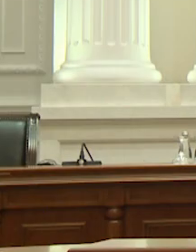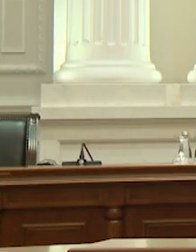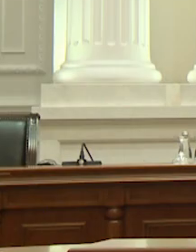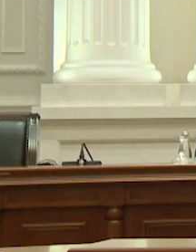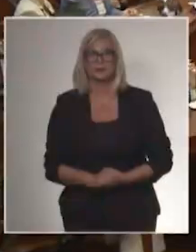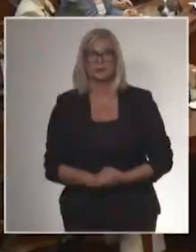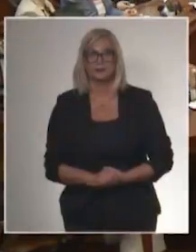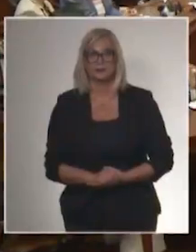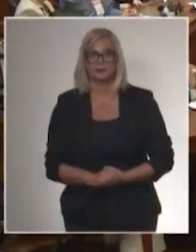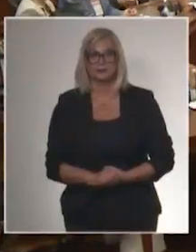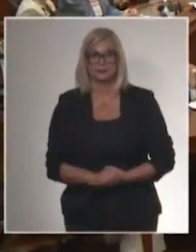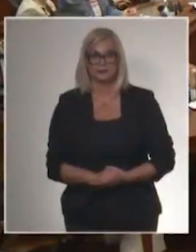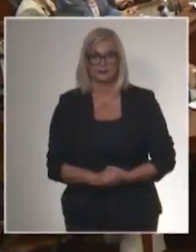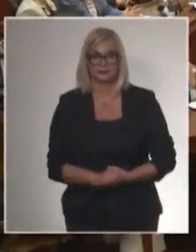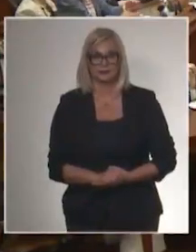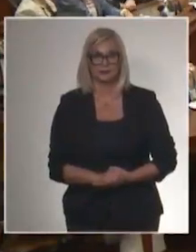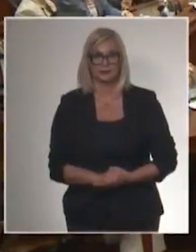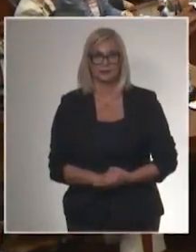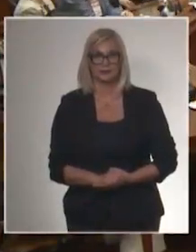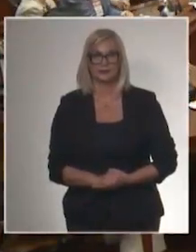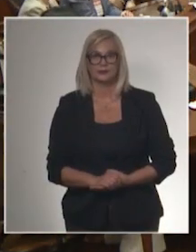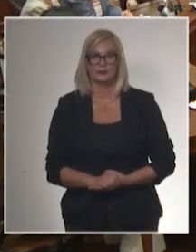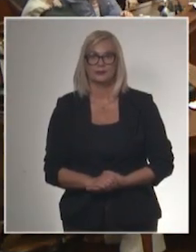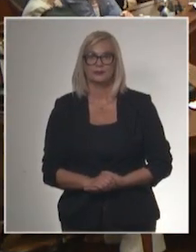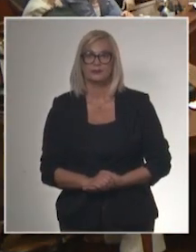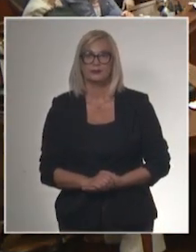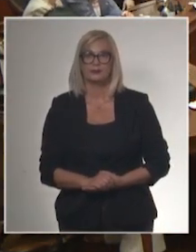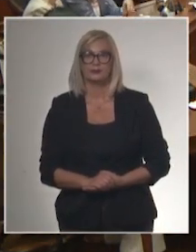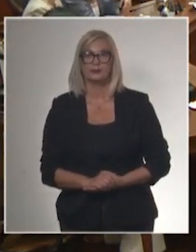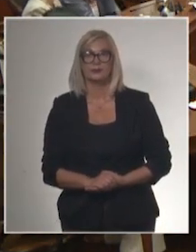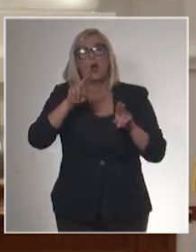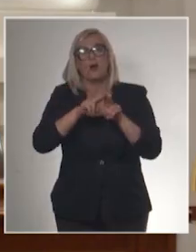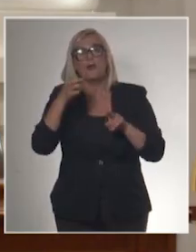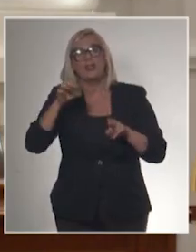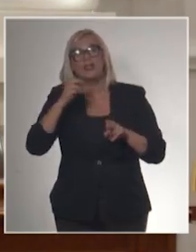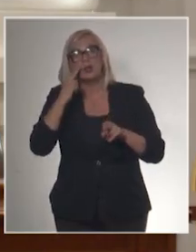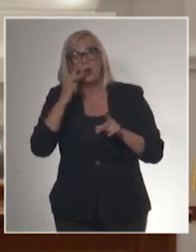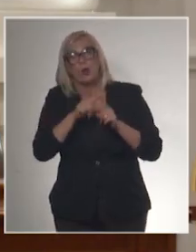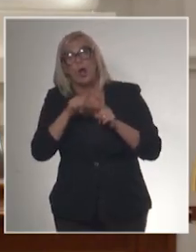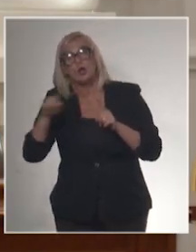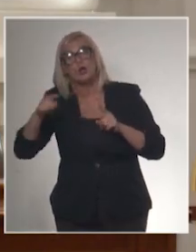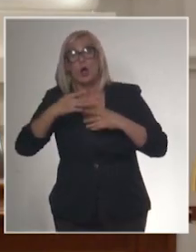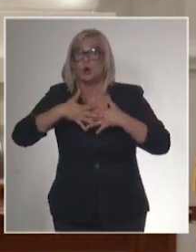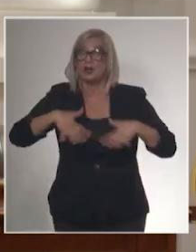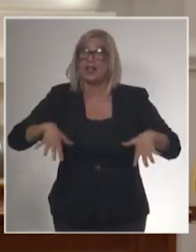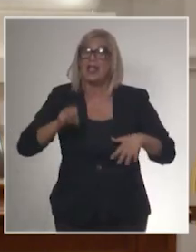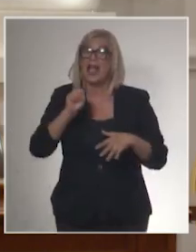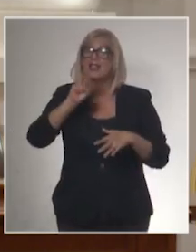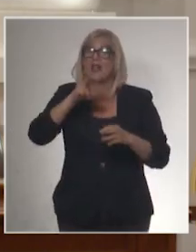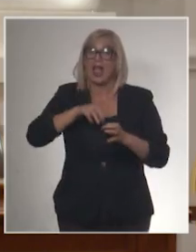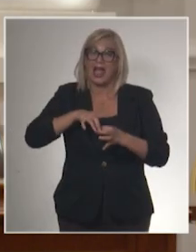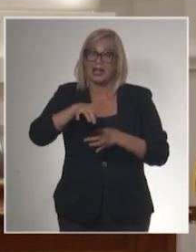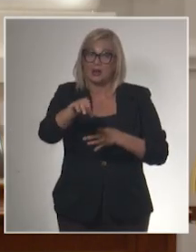Коце Трајановски информираше дека веќе се избрани консултант и изведувач, додека постапката за надзор е во фаза на